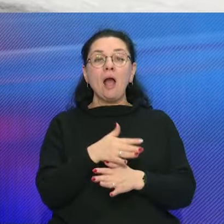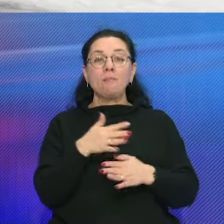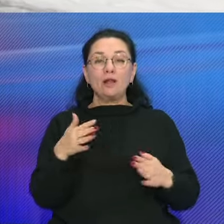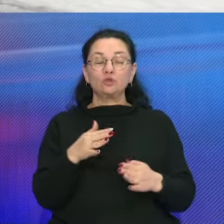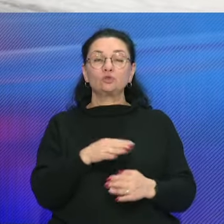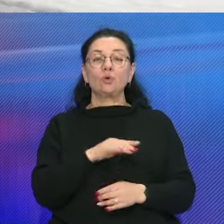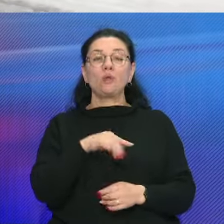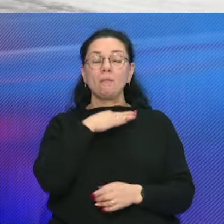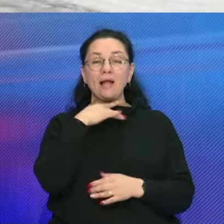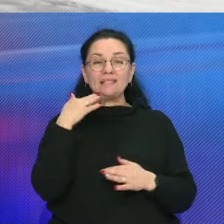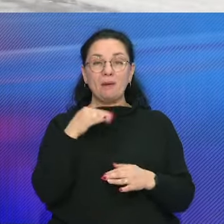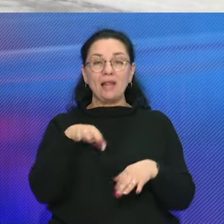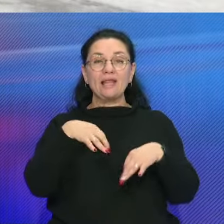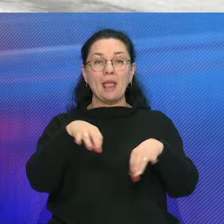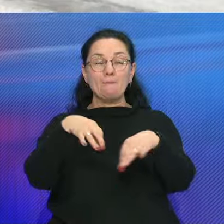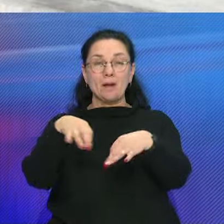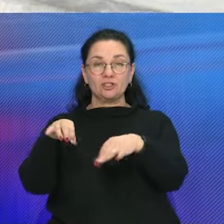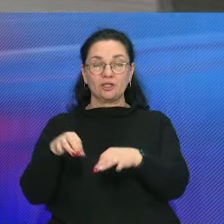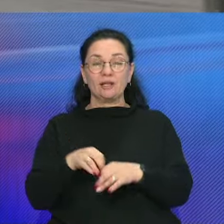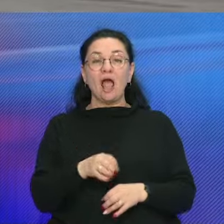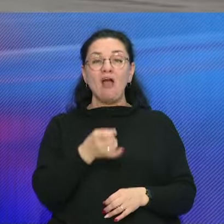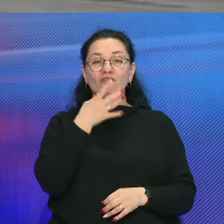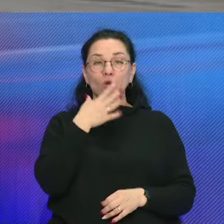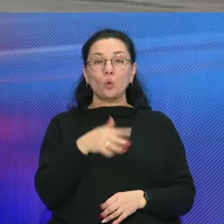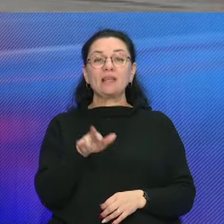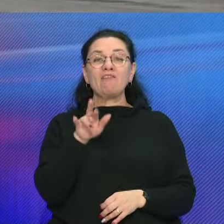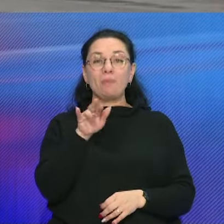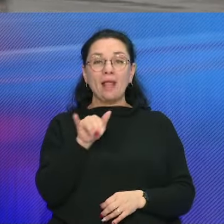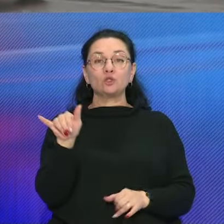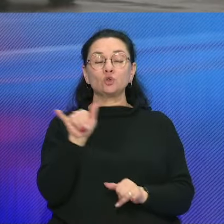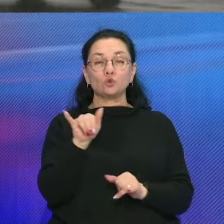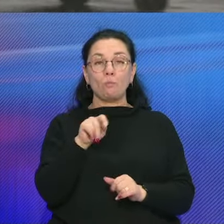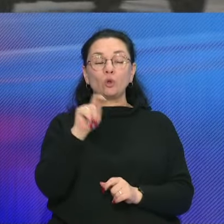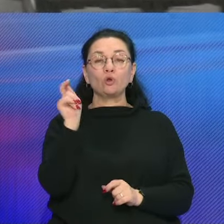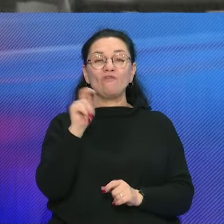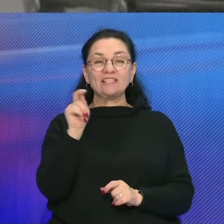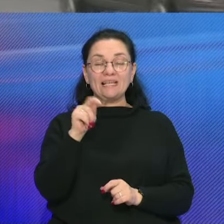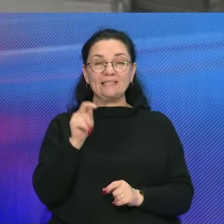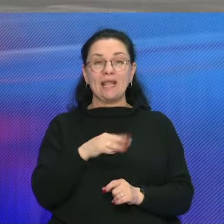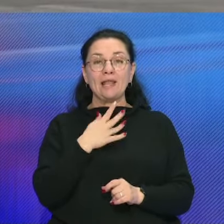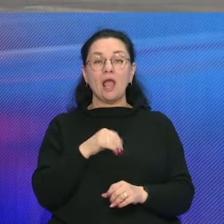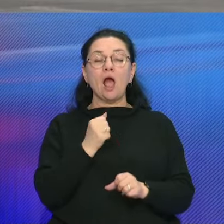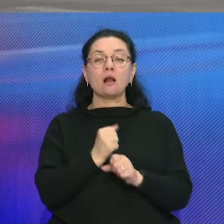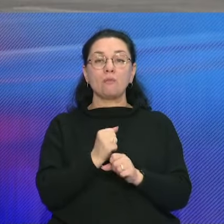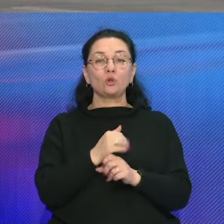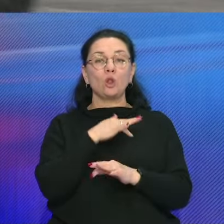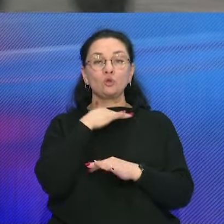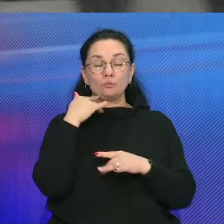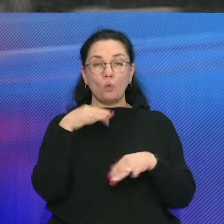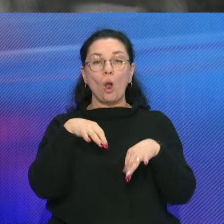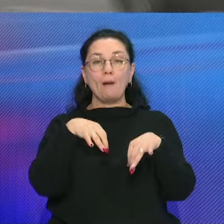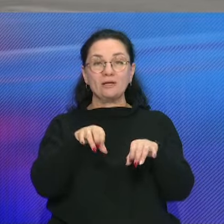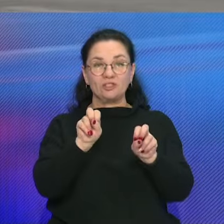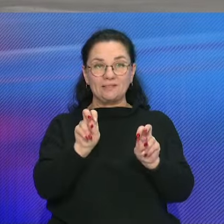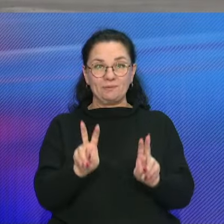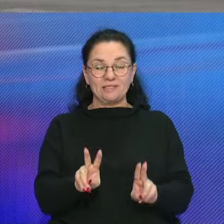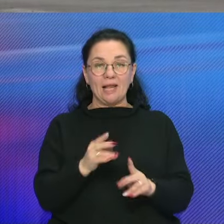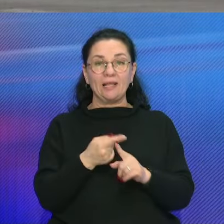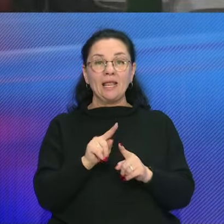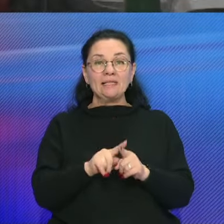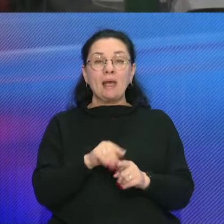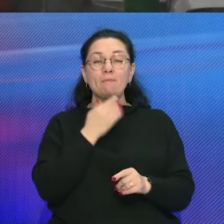сваёй тэхнікі. Так, на дарогах Гродна ў пятніцу, суботу і нядзелю яе працавала звыш паўсотні адзінак. На гарадскія вуліцы і тратуары за тры